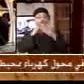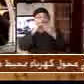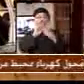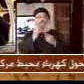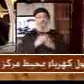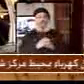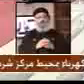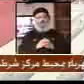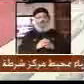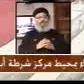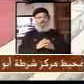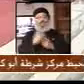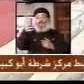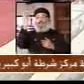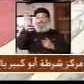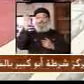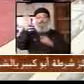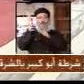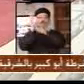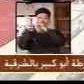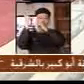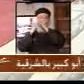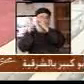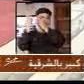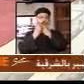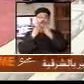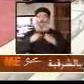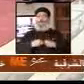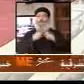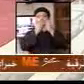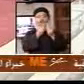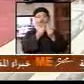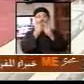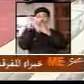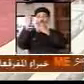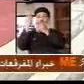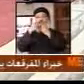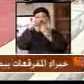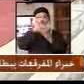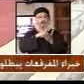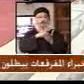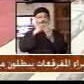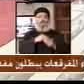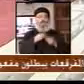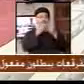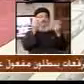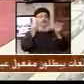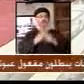كده من يدك وعطيناه، يعني من ايدك يا رب حطيت في ايديا، هو انت.